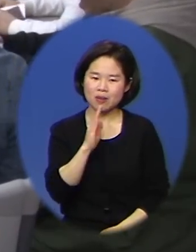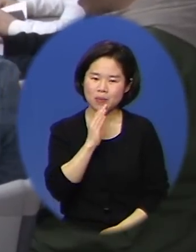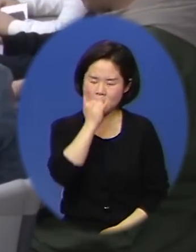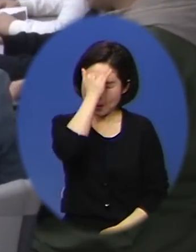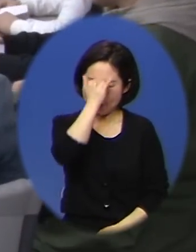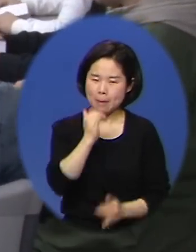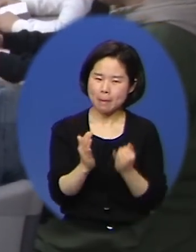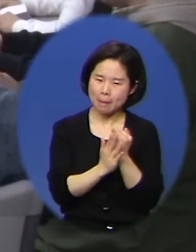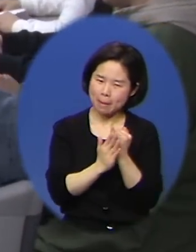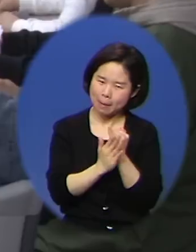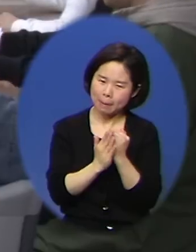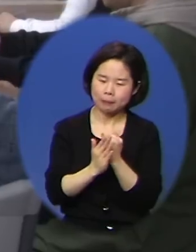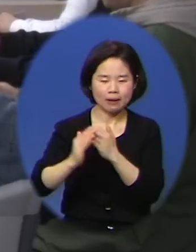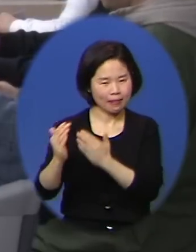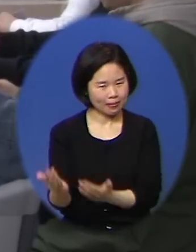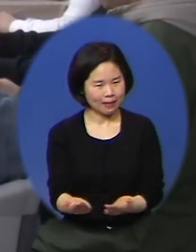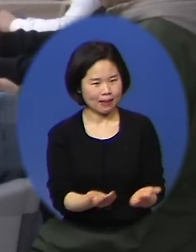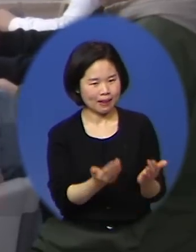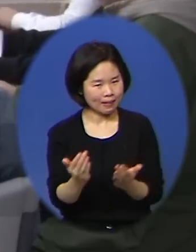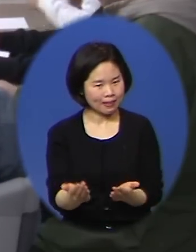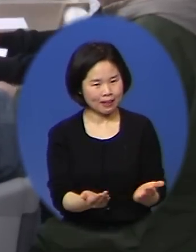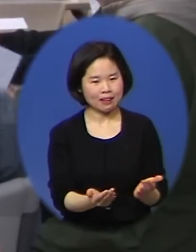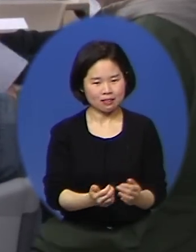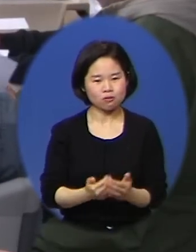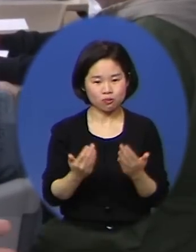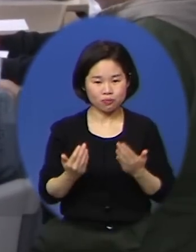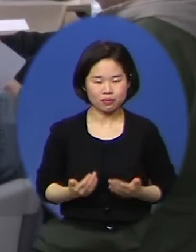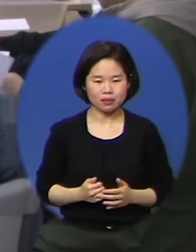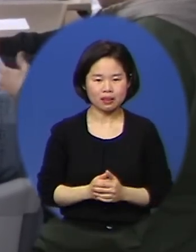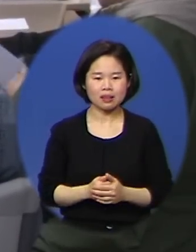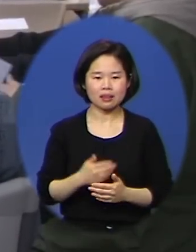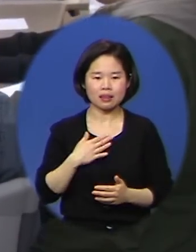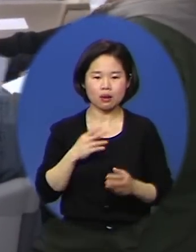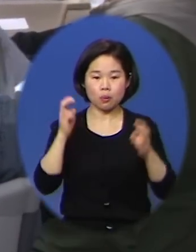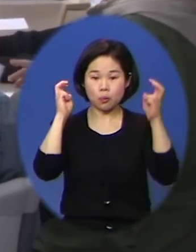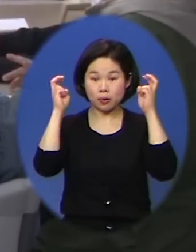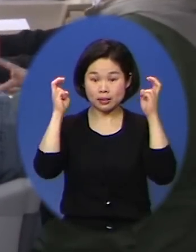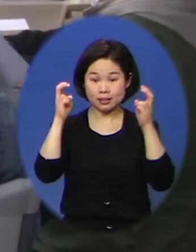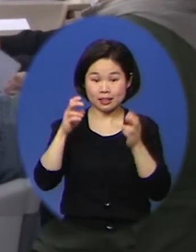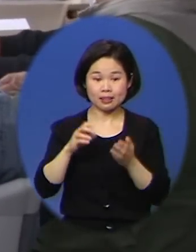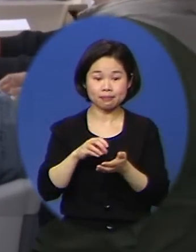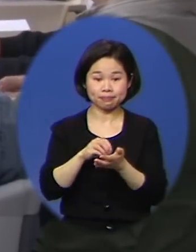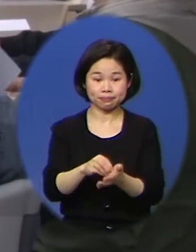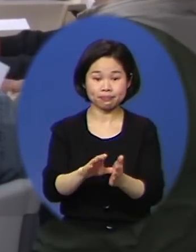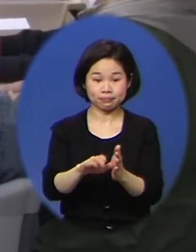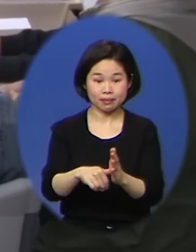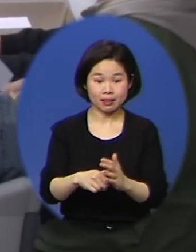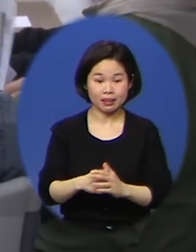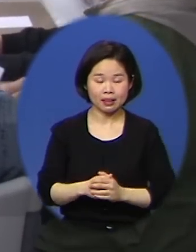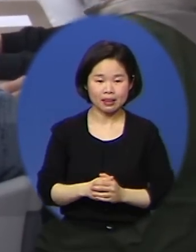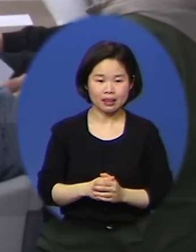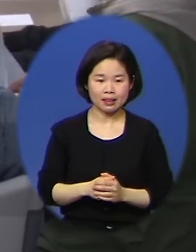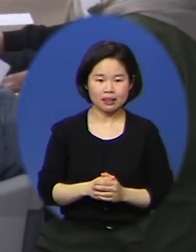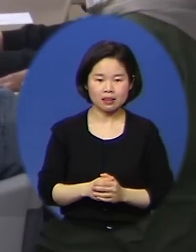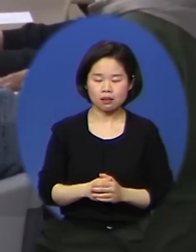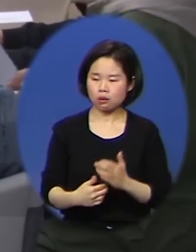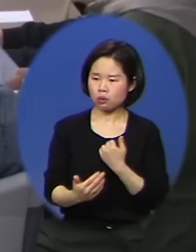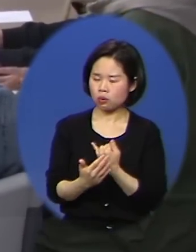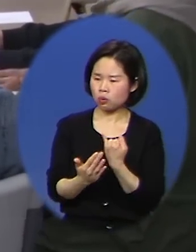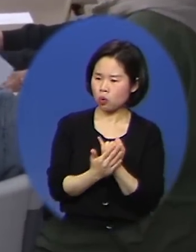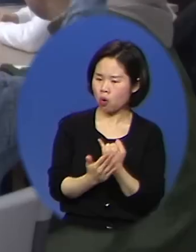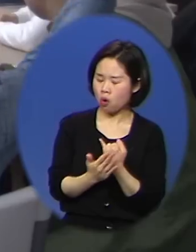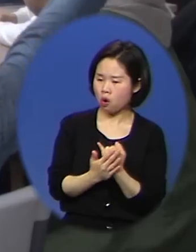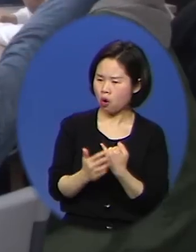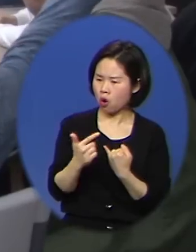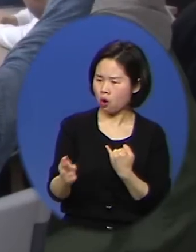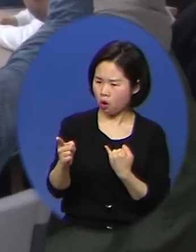해주고 안내해주고. 제가 처음에 여기 이 회사에 왔을 때 진짜 도움을 많이